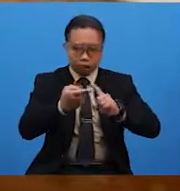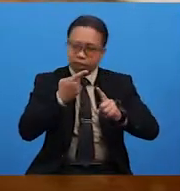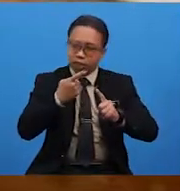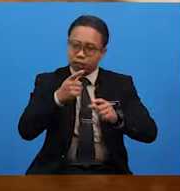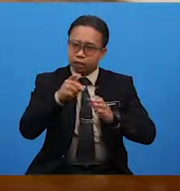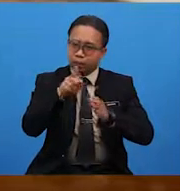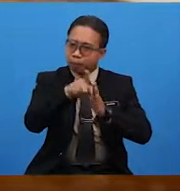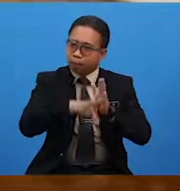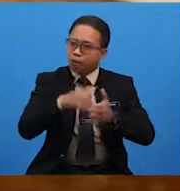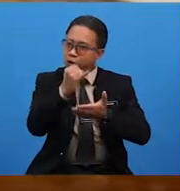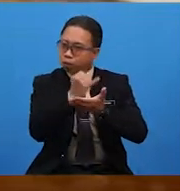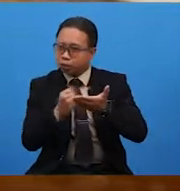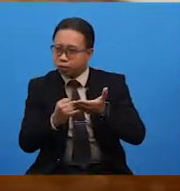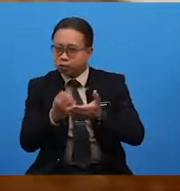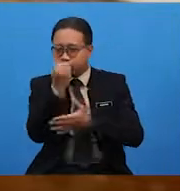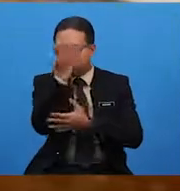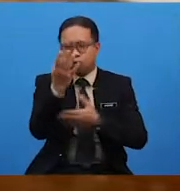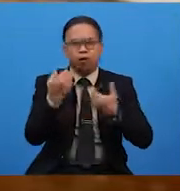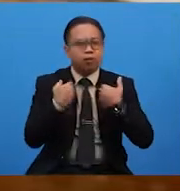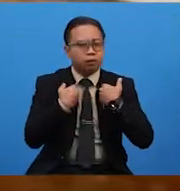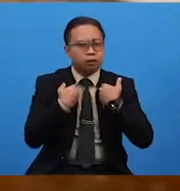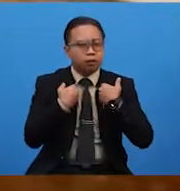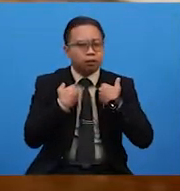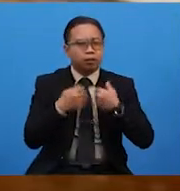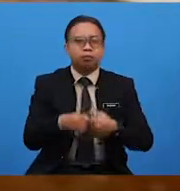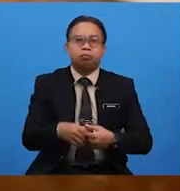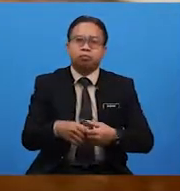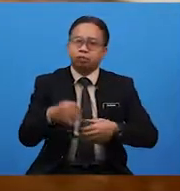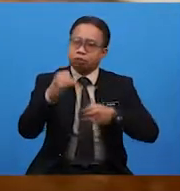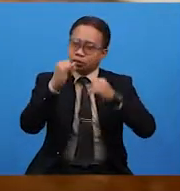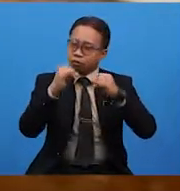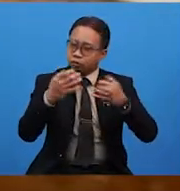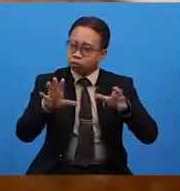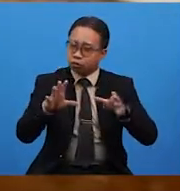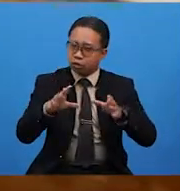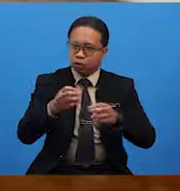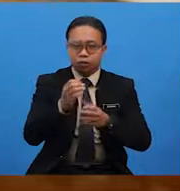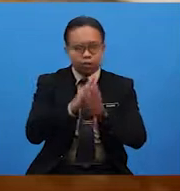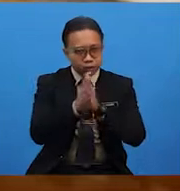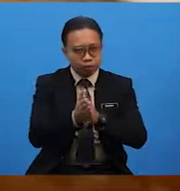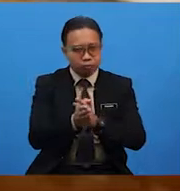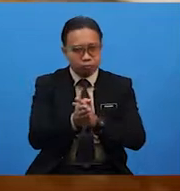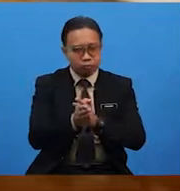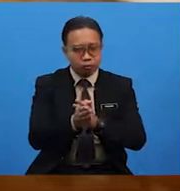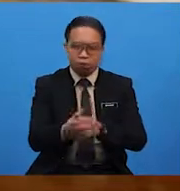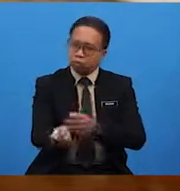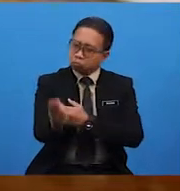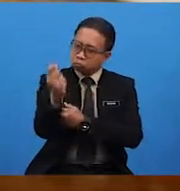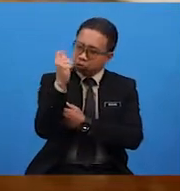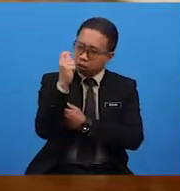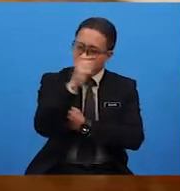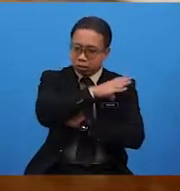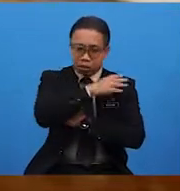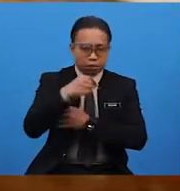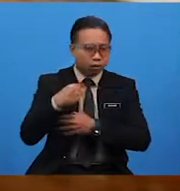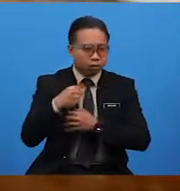apabila melihat sesuatu peristiwa yang berlaku dan kandungan karya biasanya menampilkan olahan yang lebih bertenaga dan